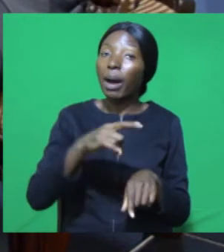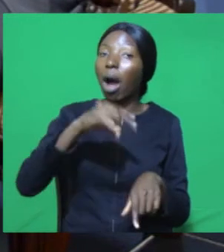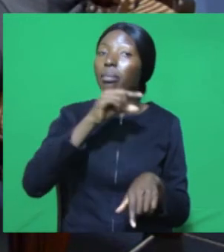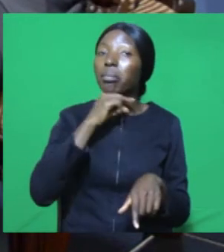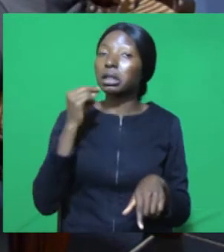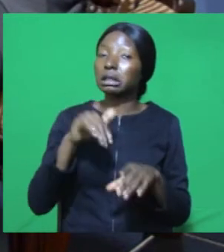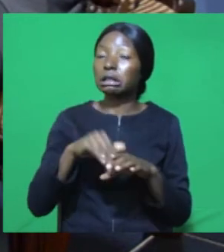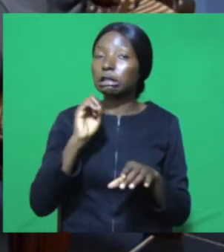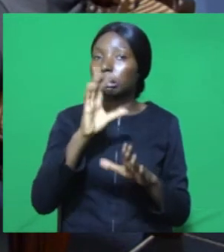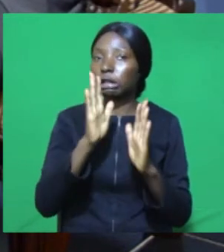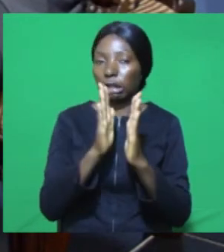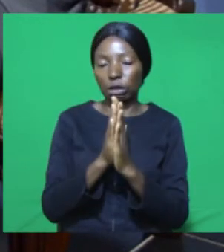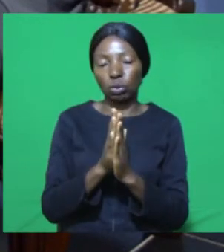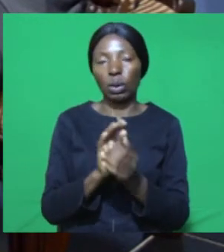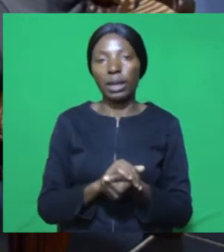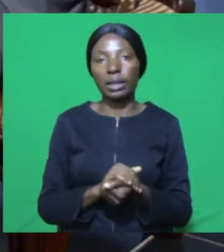high priest.